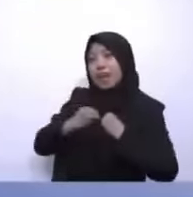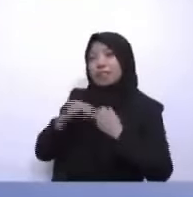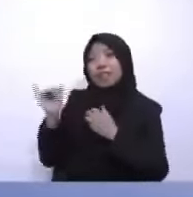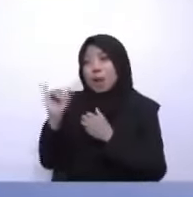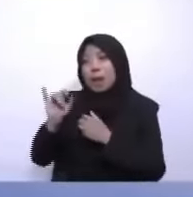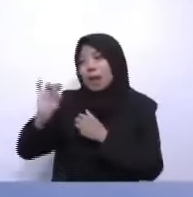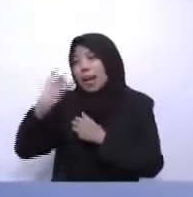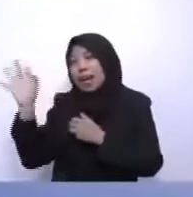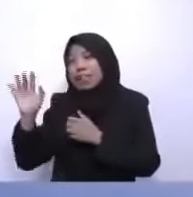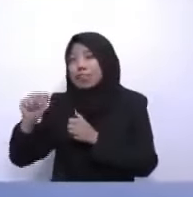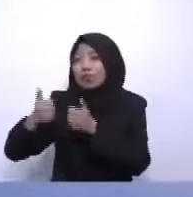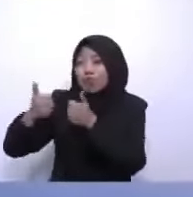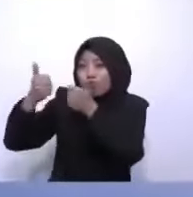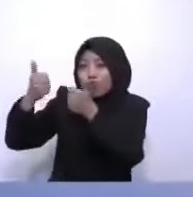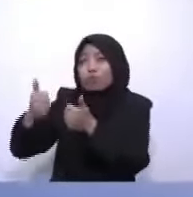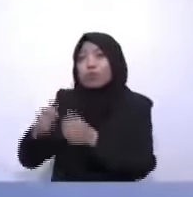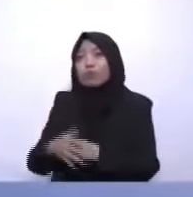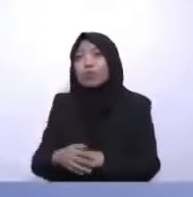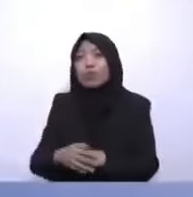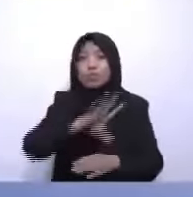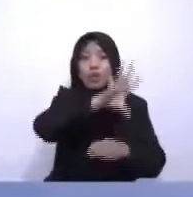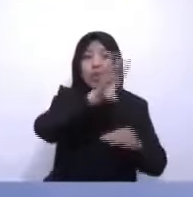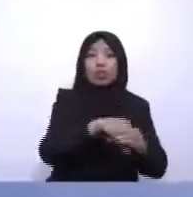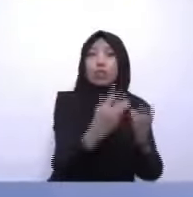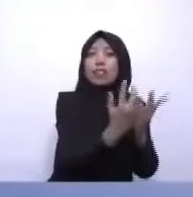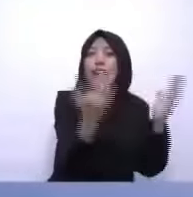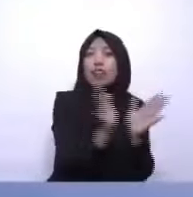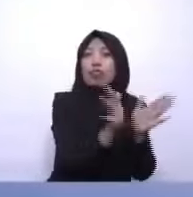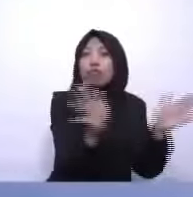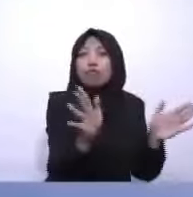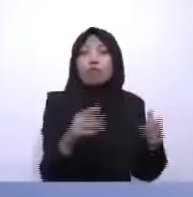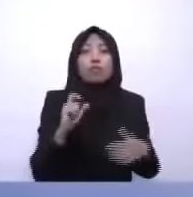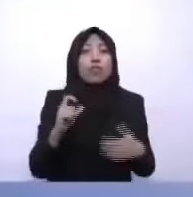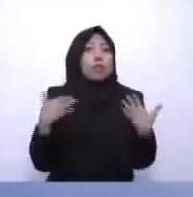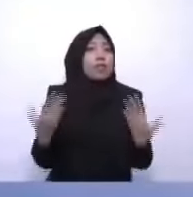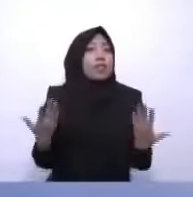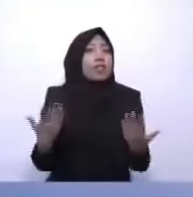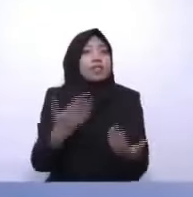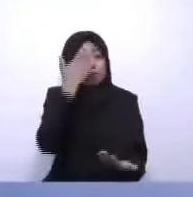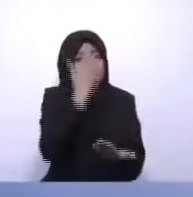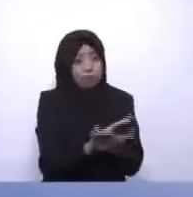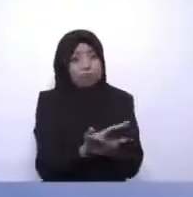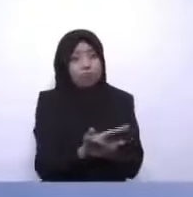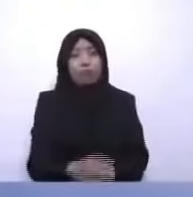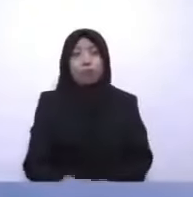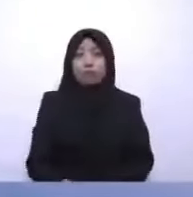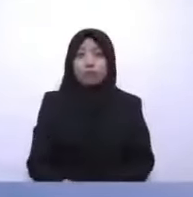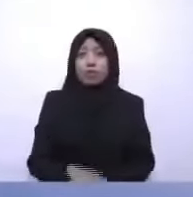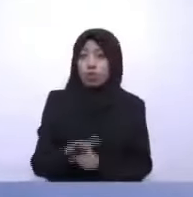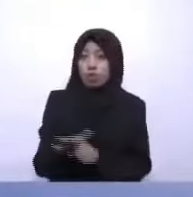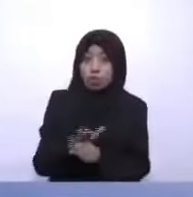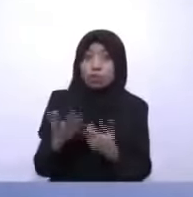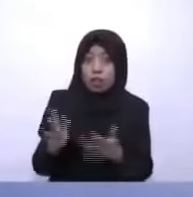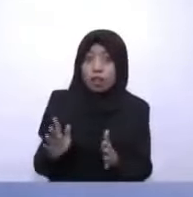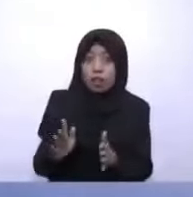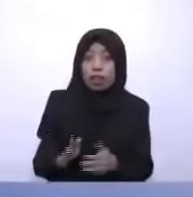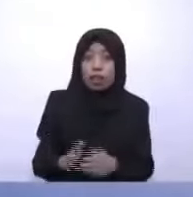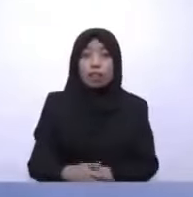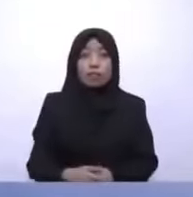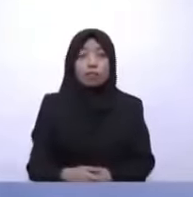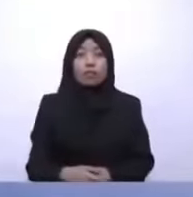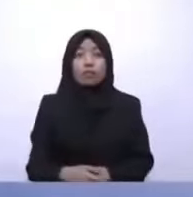merasa merupakan bagian daripada masyarakat kita secara menyeluruh. Itu saja dari saya, terima kasih. Baik. Sudah cukup?